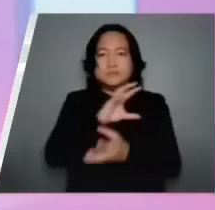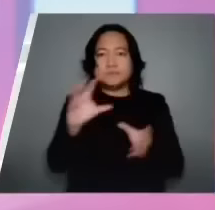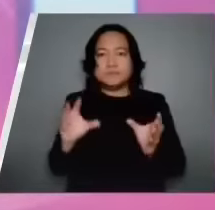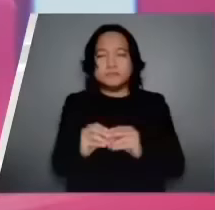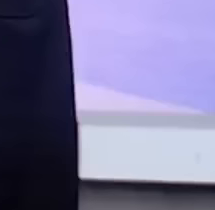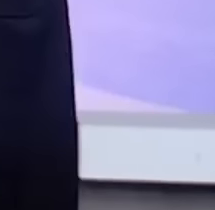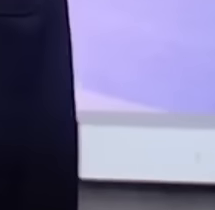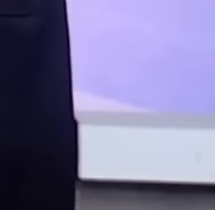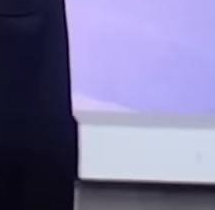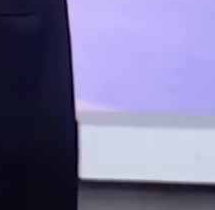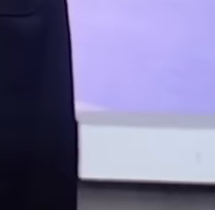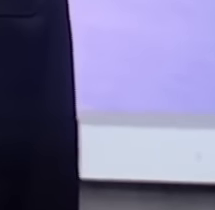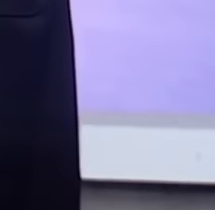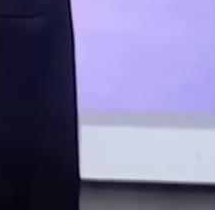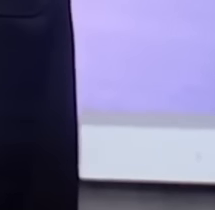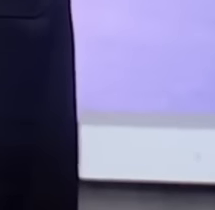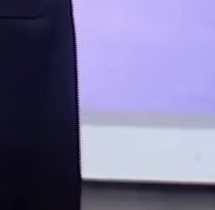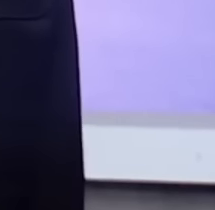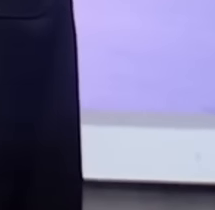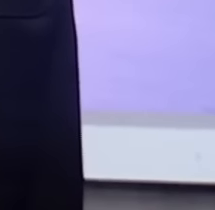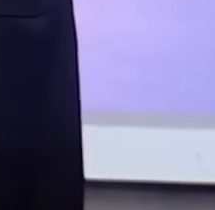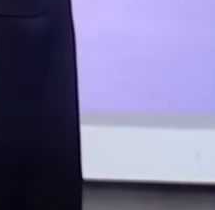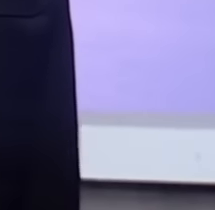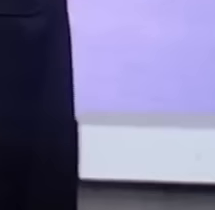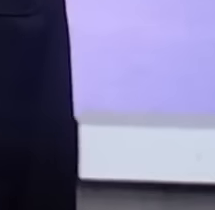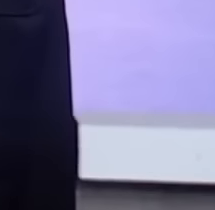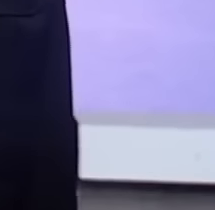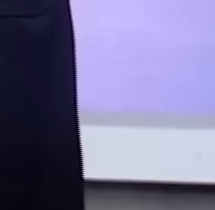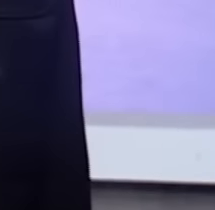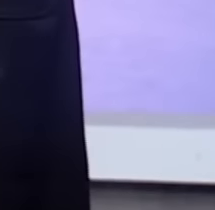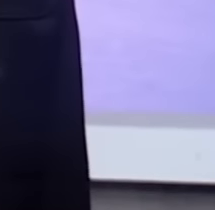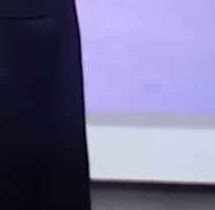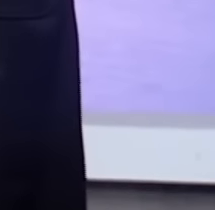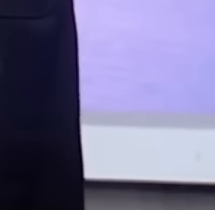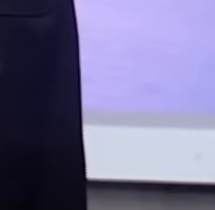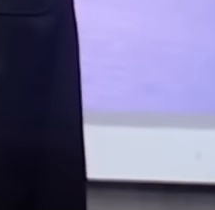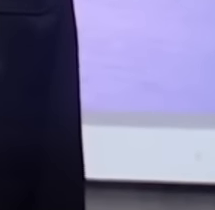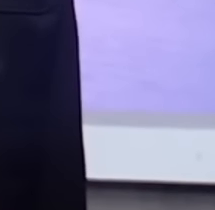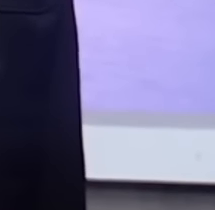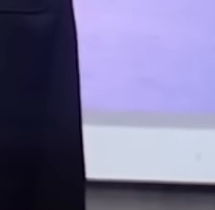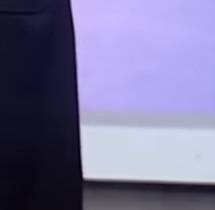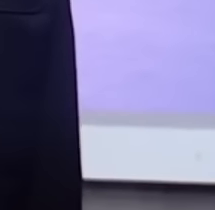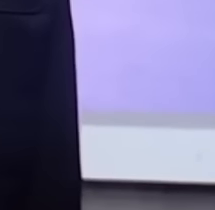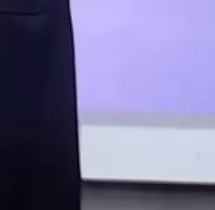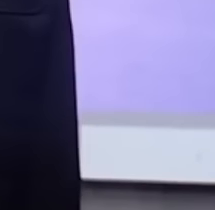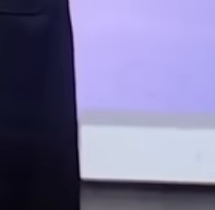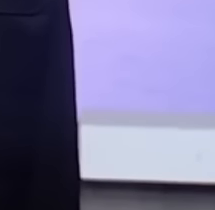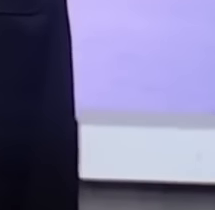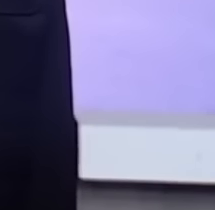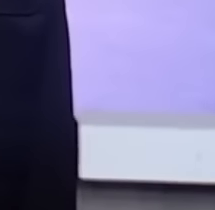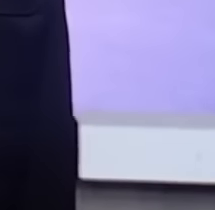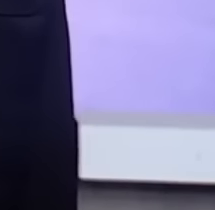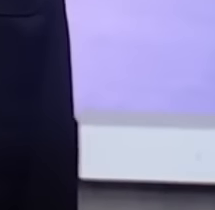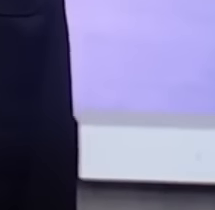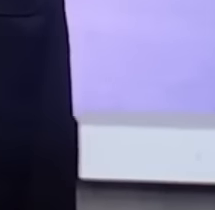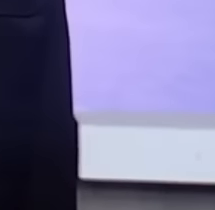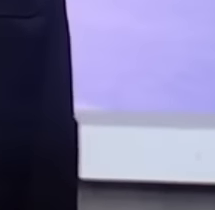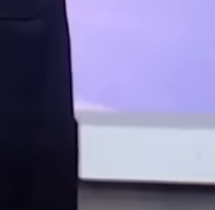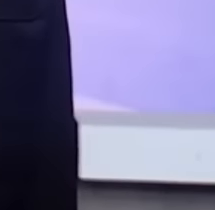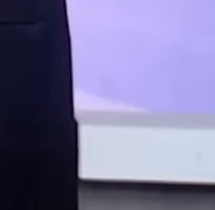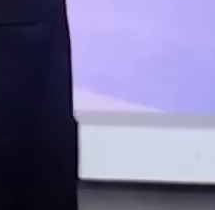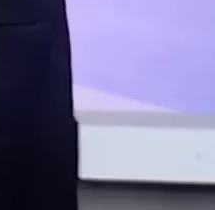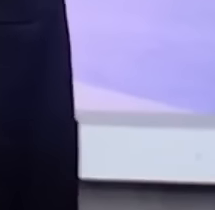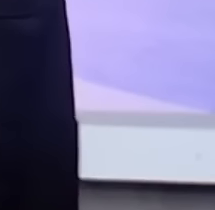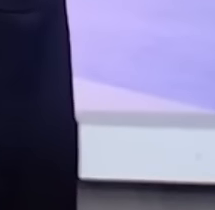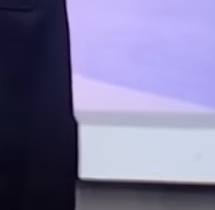saksi. Mga kapuso, sama-sama tayong maging saksi. Mag-subscribe sa GMA Integrated News sa YouTube at para